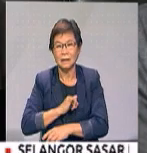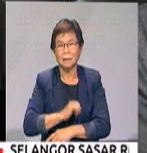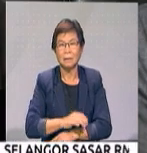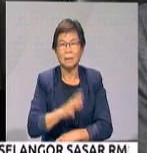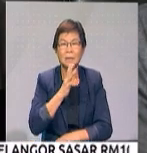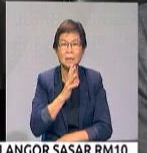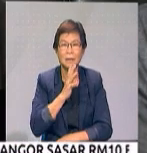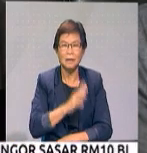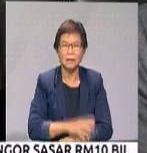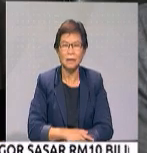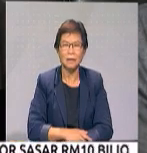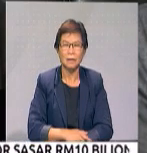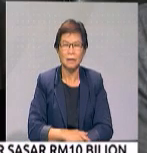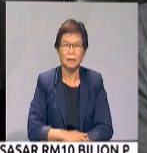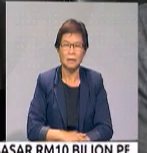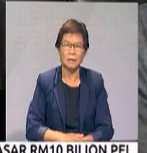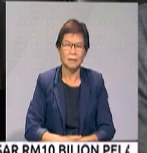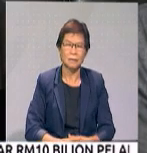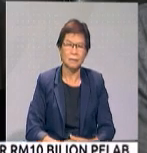tegas. Sudah bagi tahu lama.